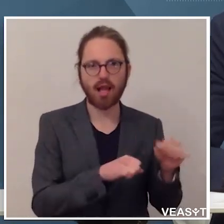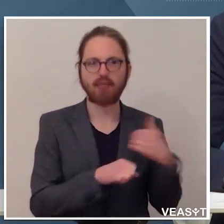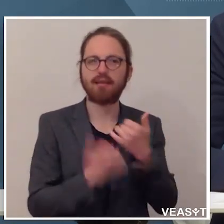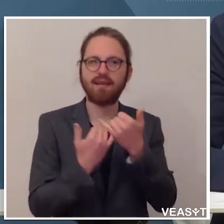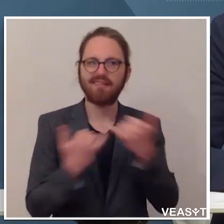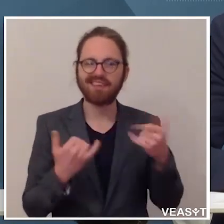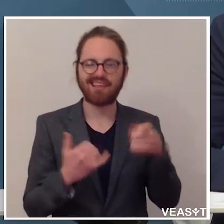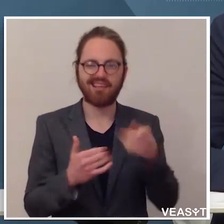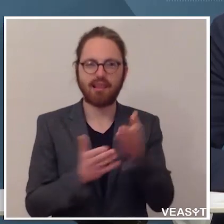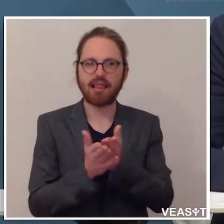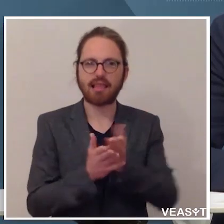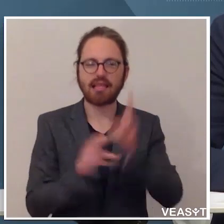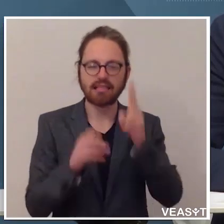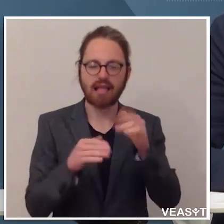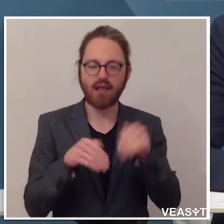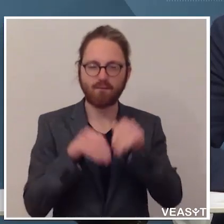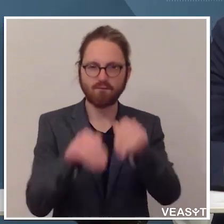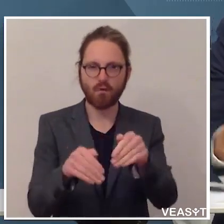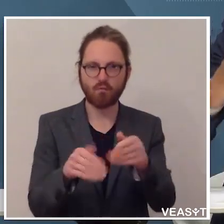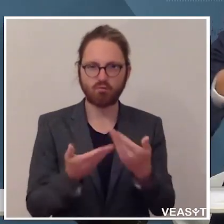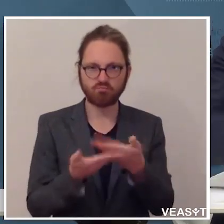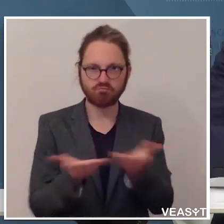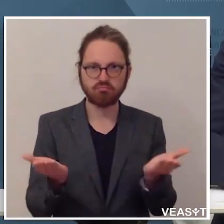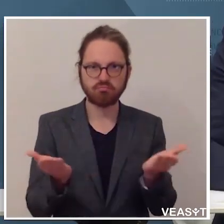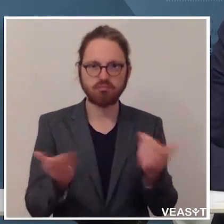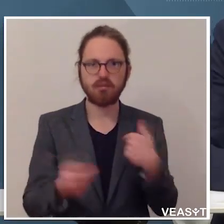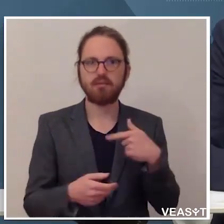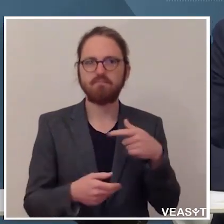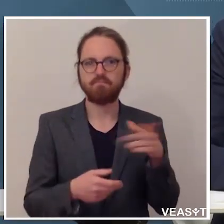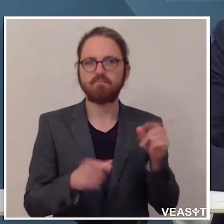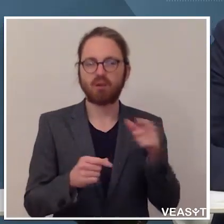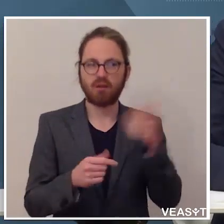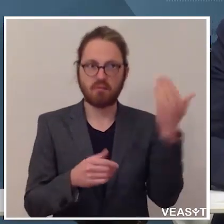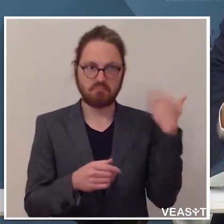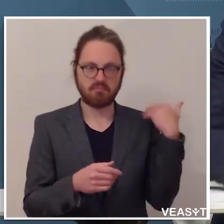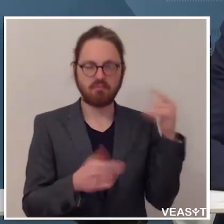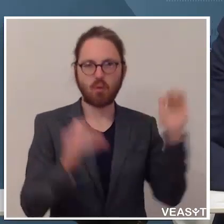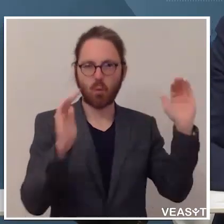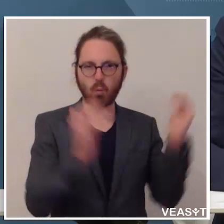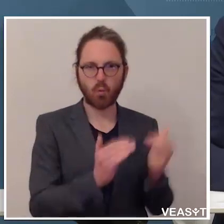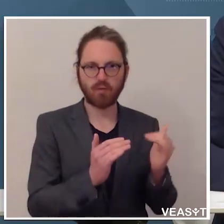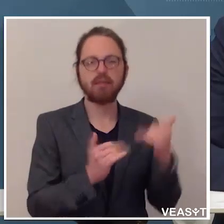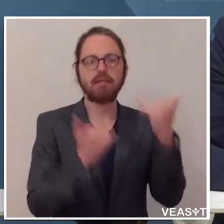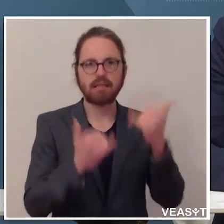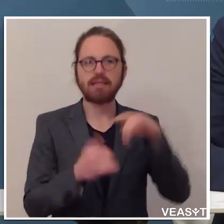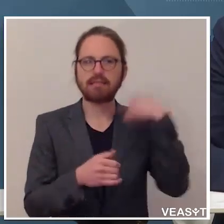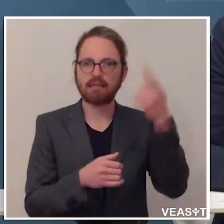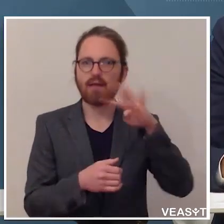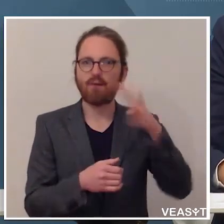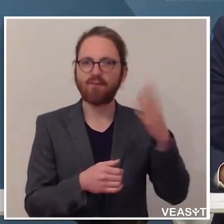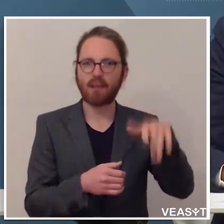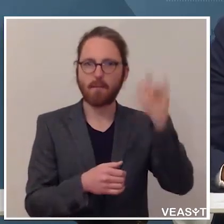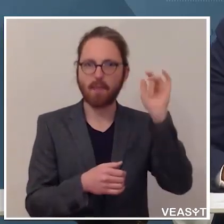Dienste zur Verfügung stehen sollen. Das heißt, wir werden nach diesem Zurückfahren der Dienste jetzt wieder ab dem 4. Mai